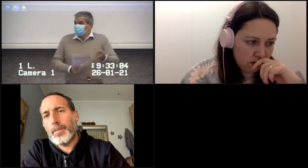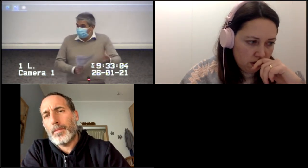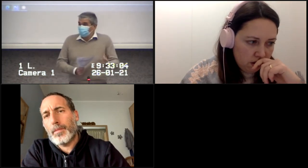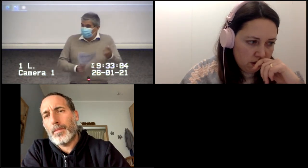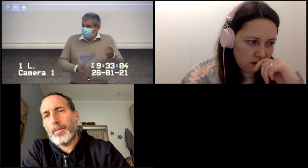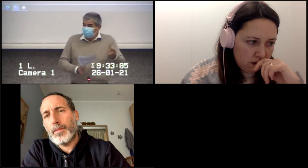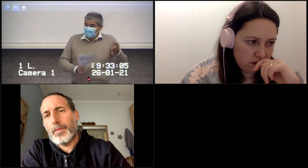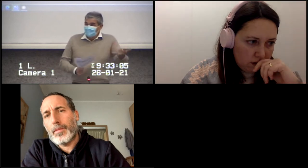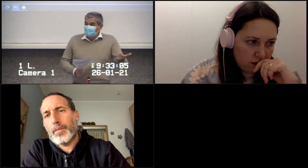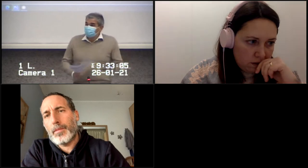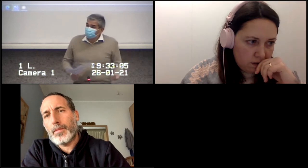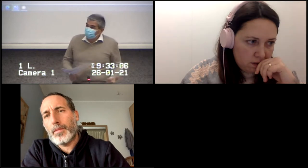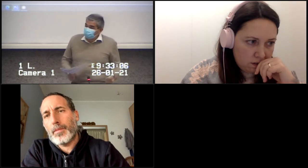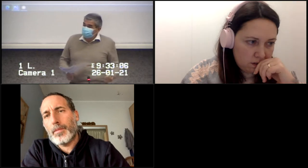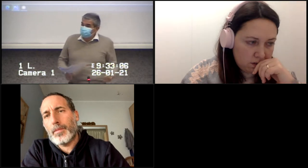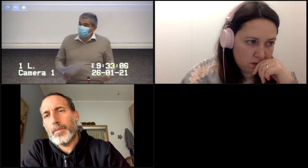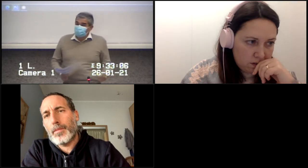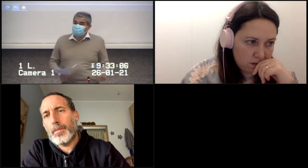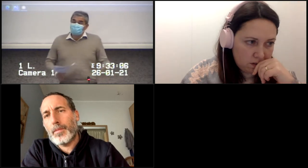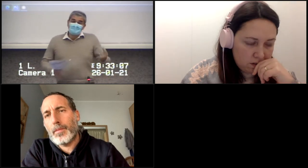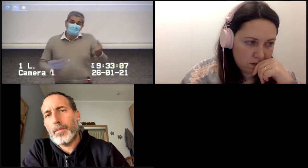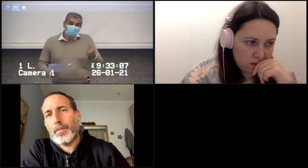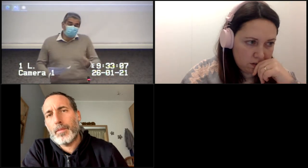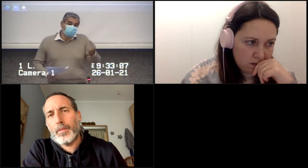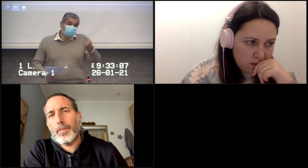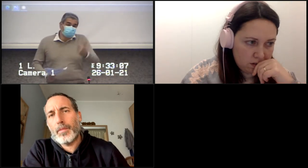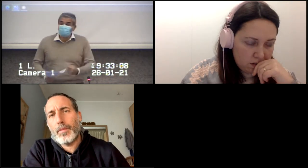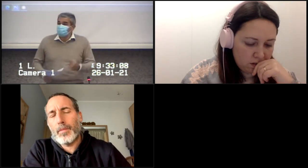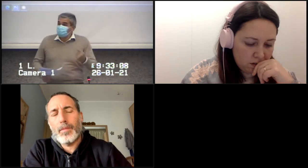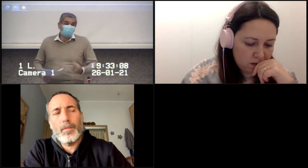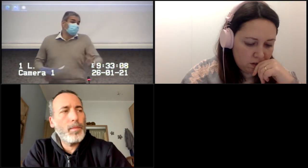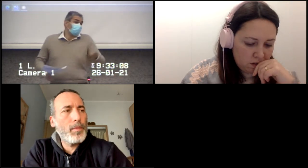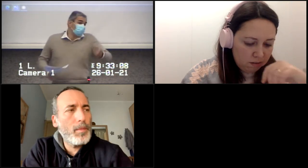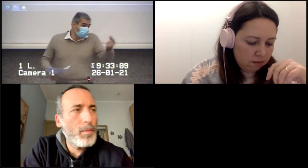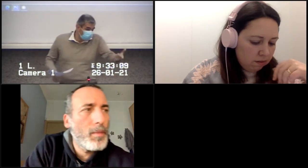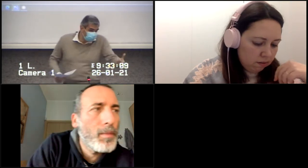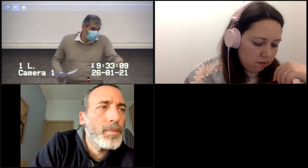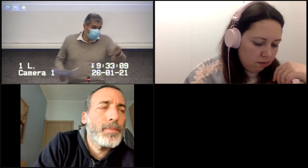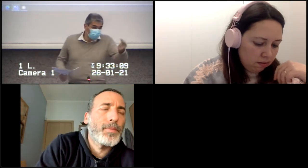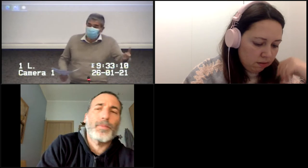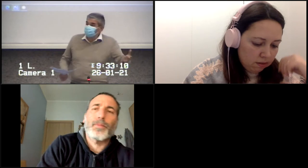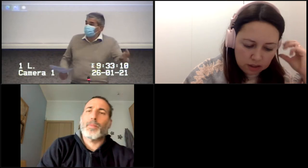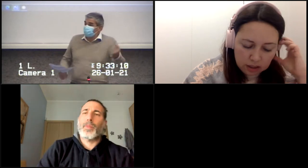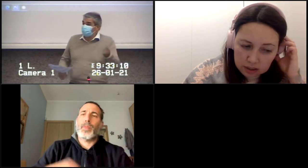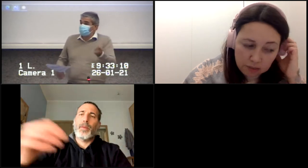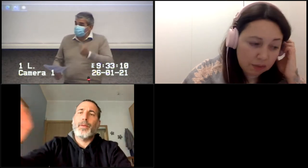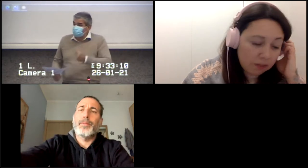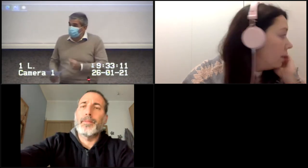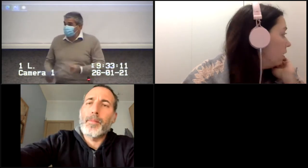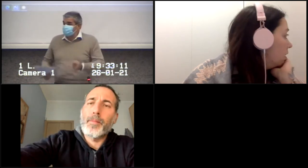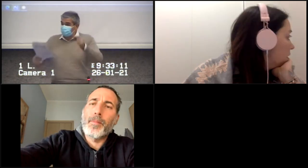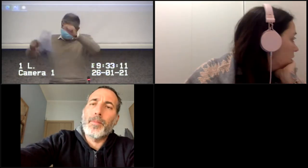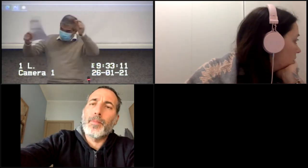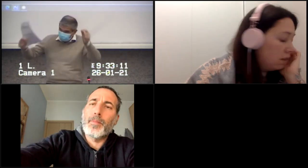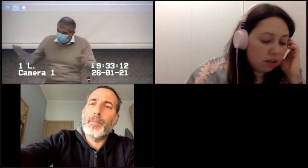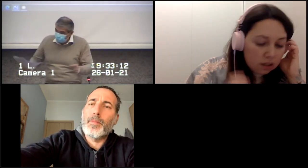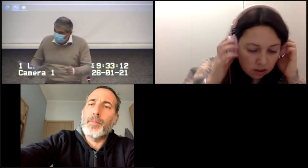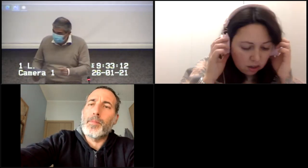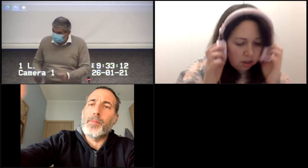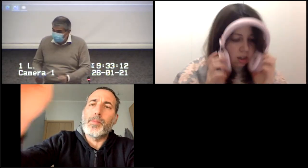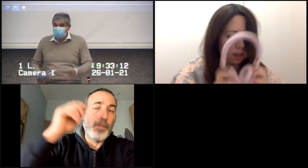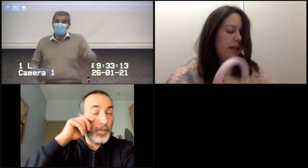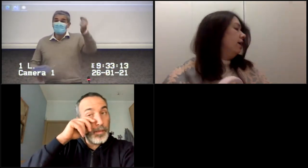che dell'ambiente ce ne può dare testimonianza, l'impiego di metodologie molto onerose, costose per mettere in sicurezza il